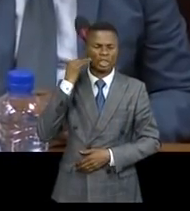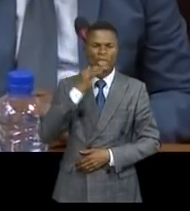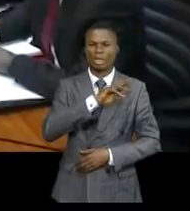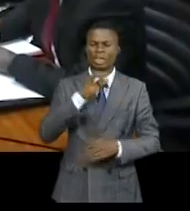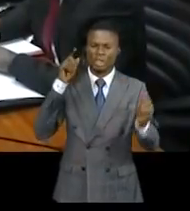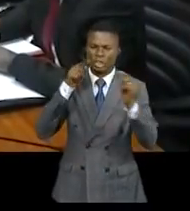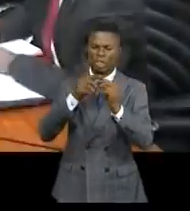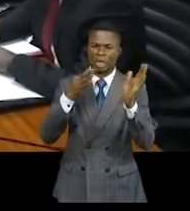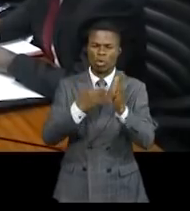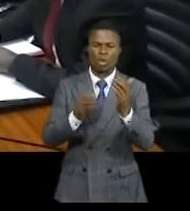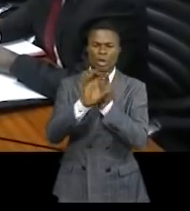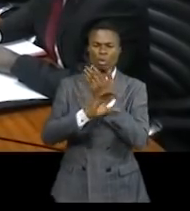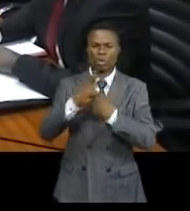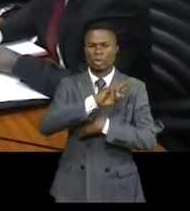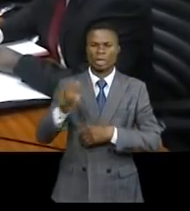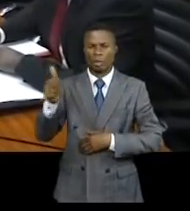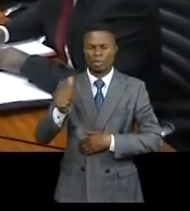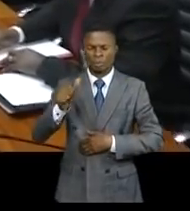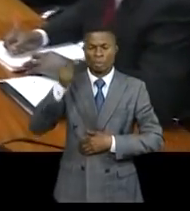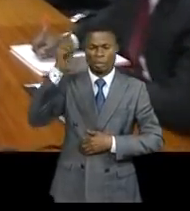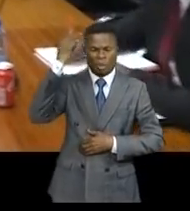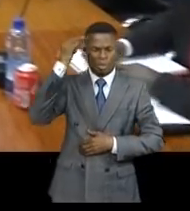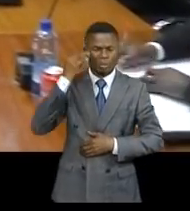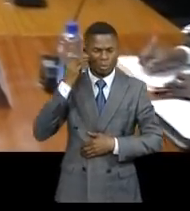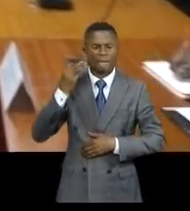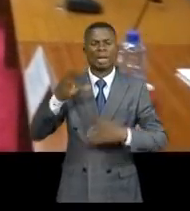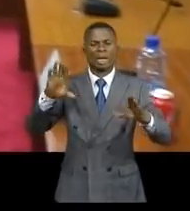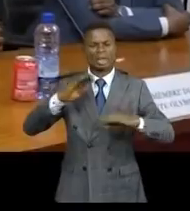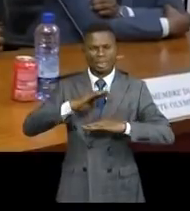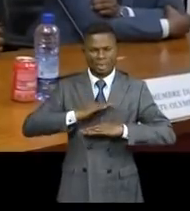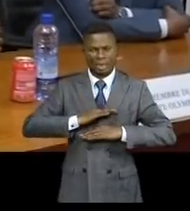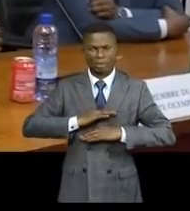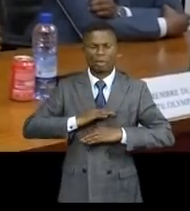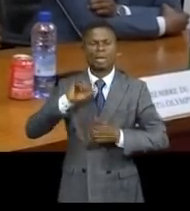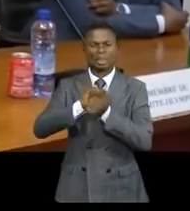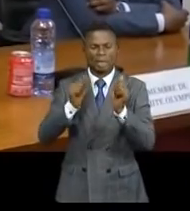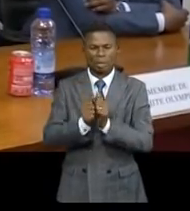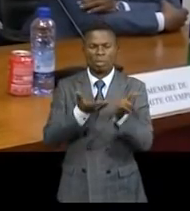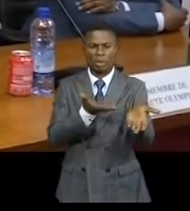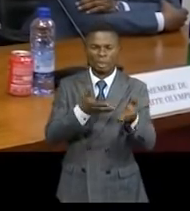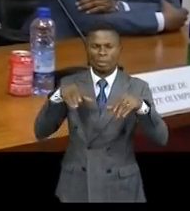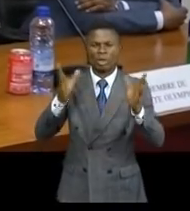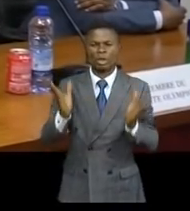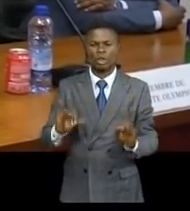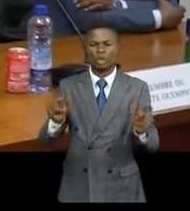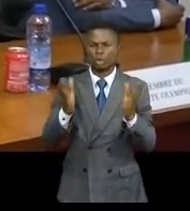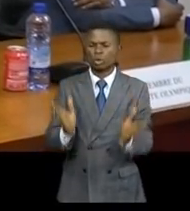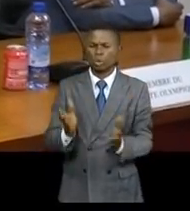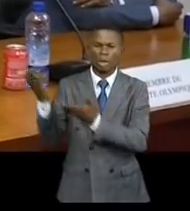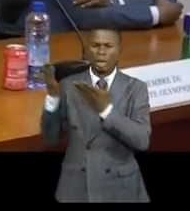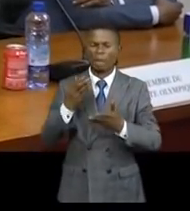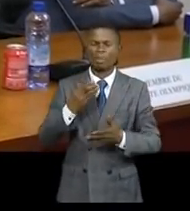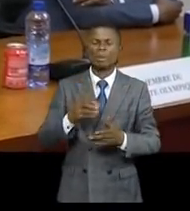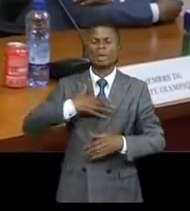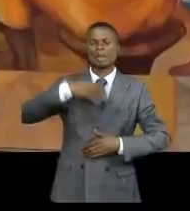2021. Selon lui, le chef du gouvernement s'est dit favorable à l'ère de l'alliance pour permettre aux athlètes congolais de ramener les médailles au